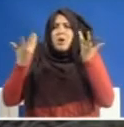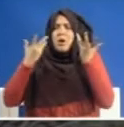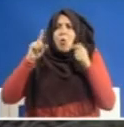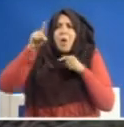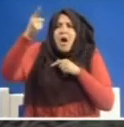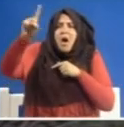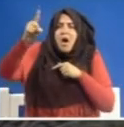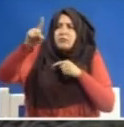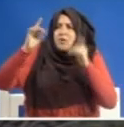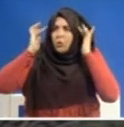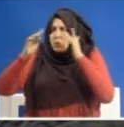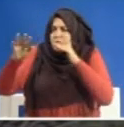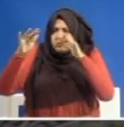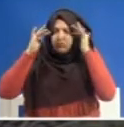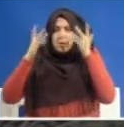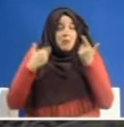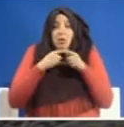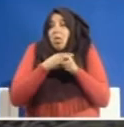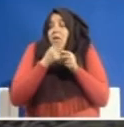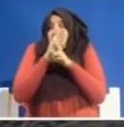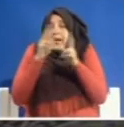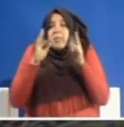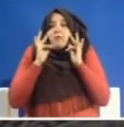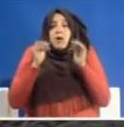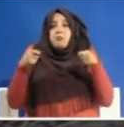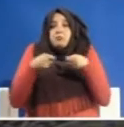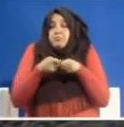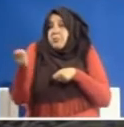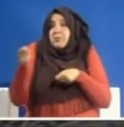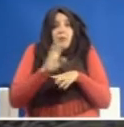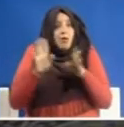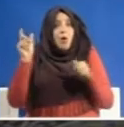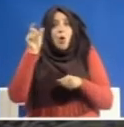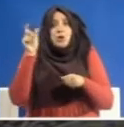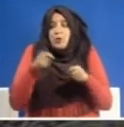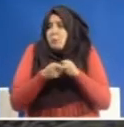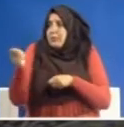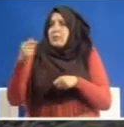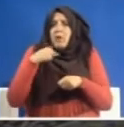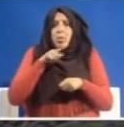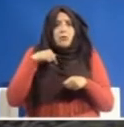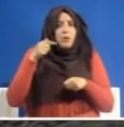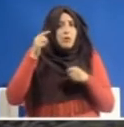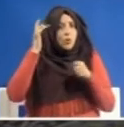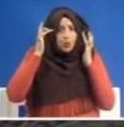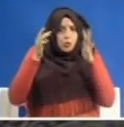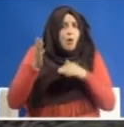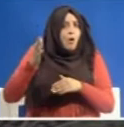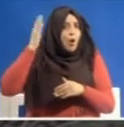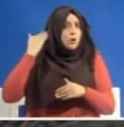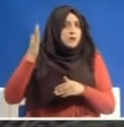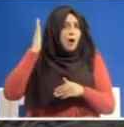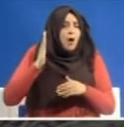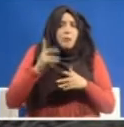بعيد، هذه الثقافات التي لا صلة لها لا بديننا الحنيف ولا بأصالتنا ولا